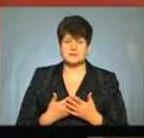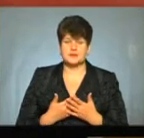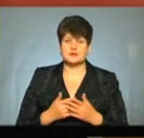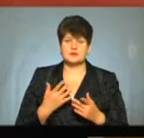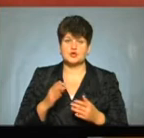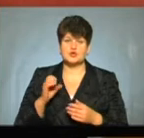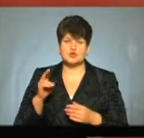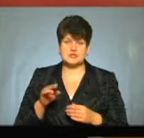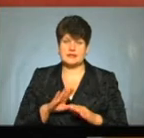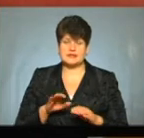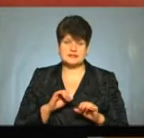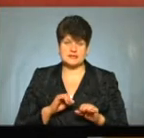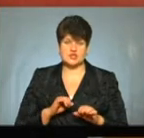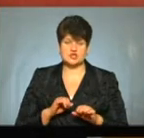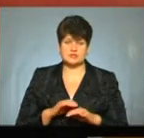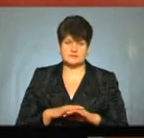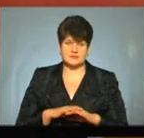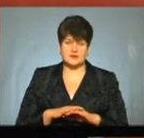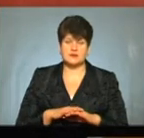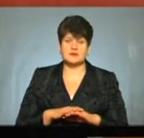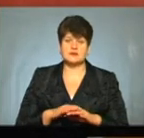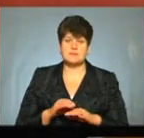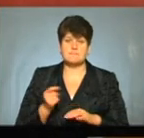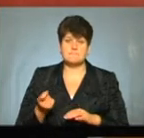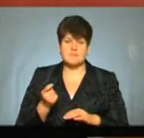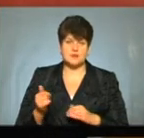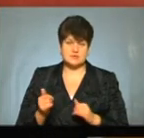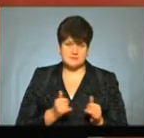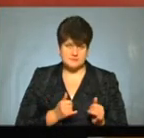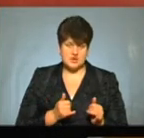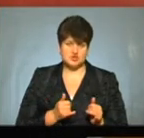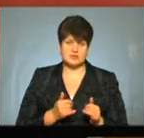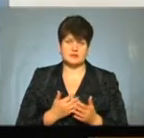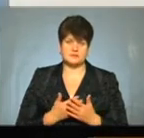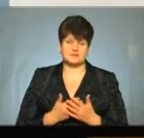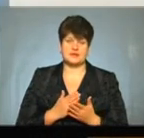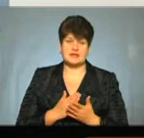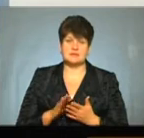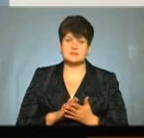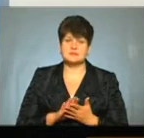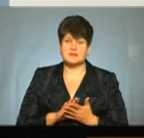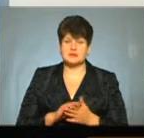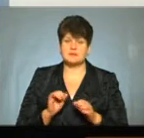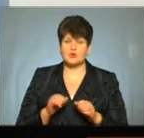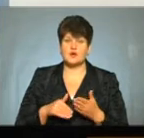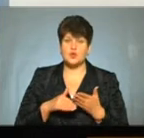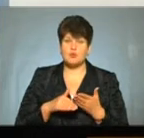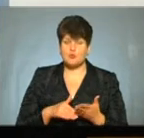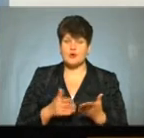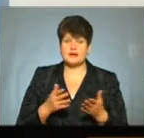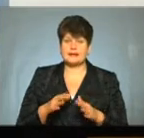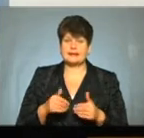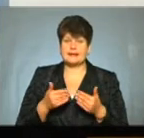якщо є соціально незахищені верстви населення, малозабезпечені, є безоплатна правова допомога, яка